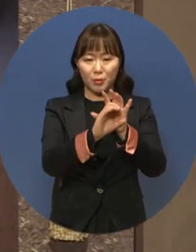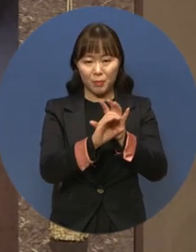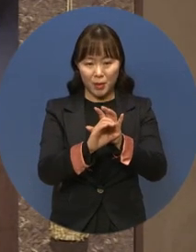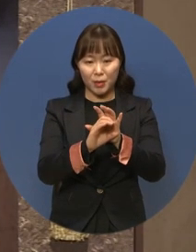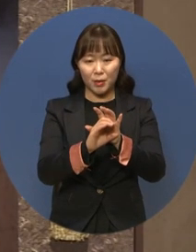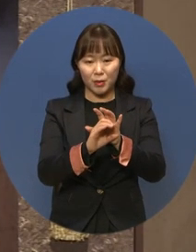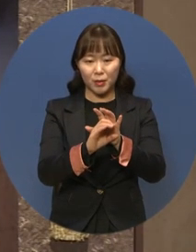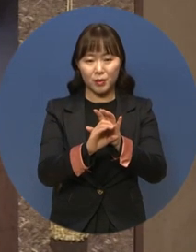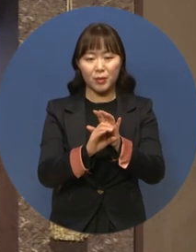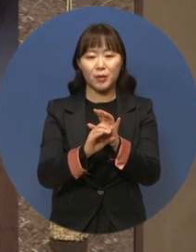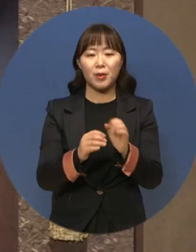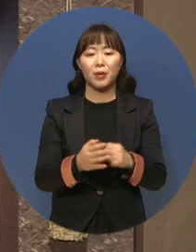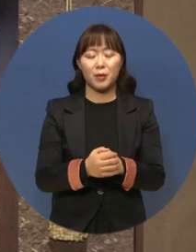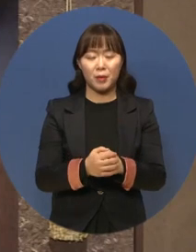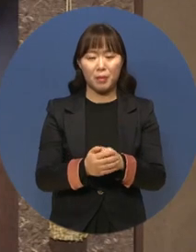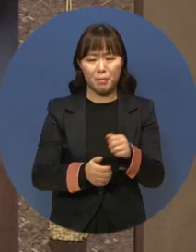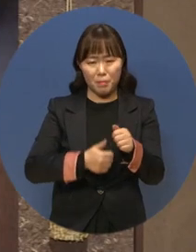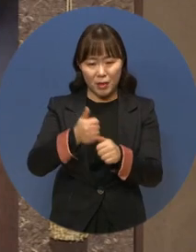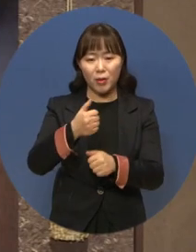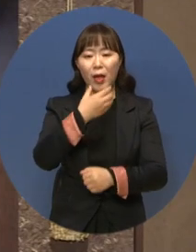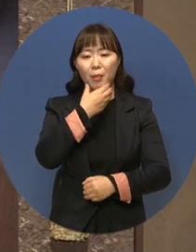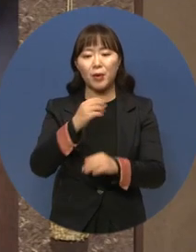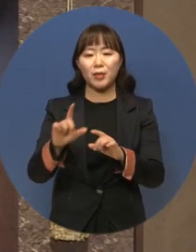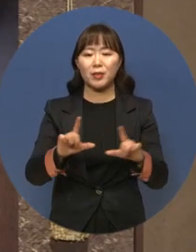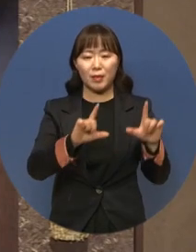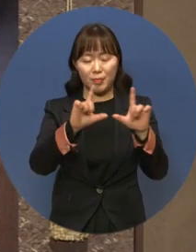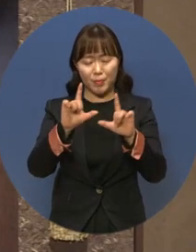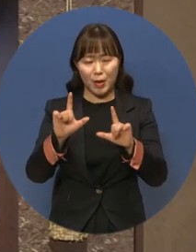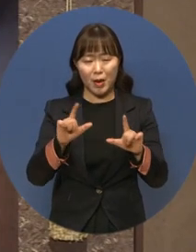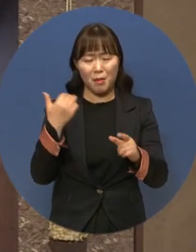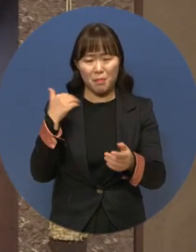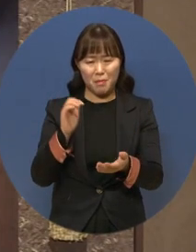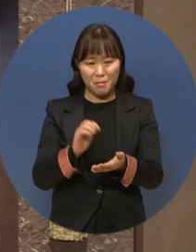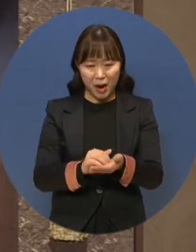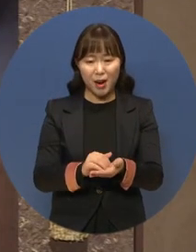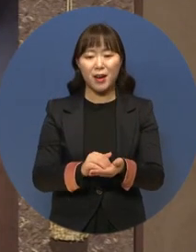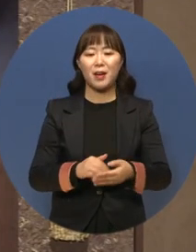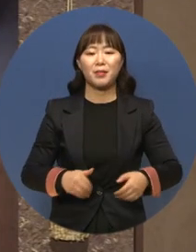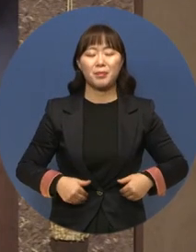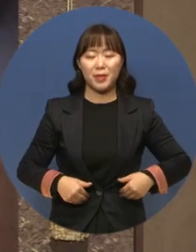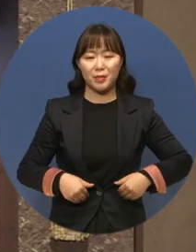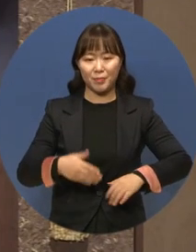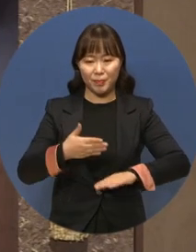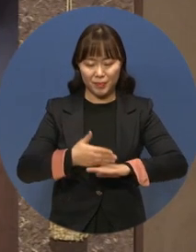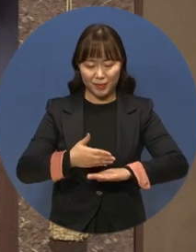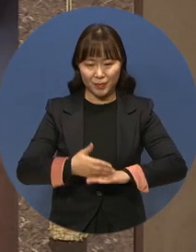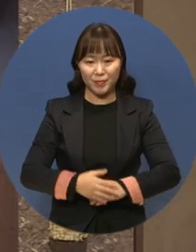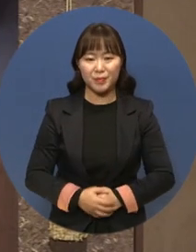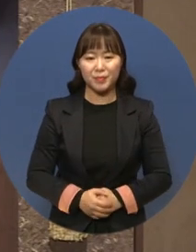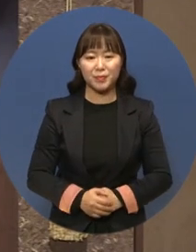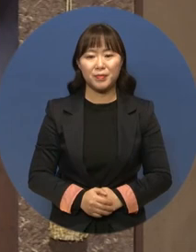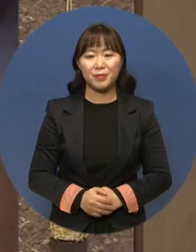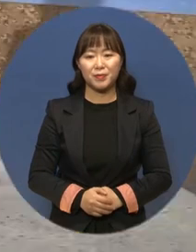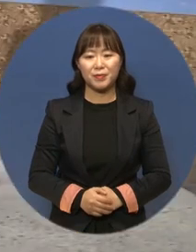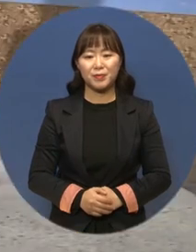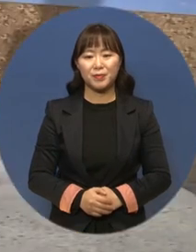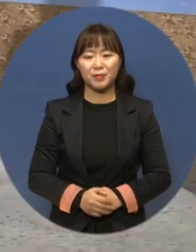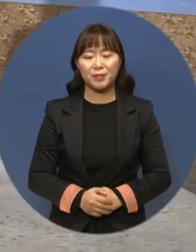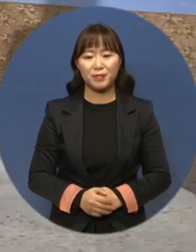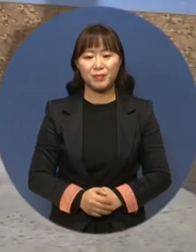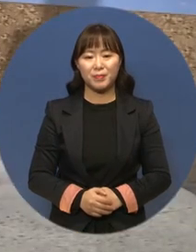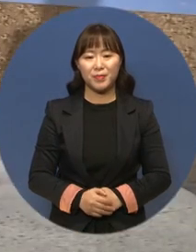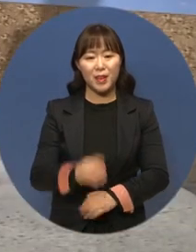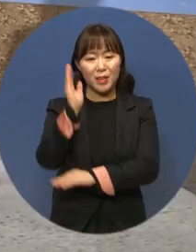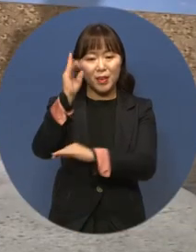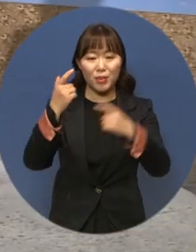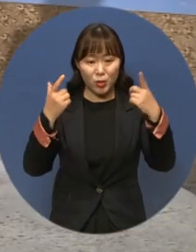코로나를 이겨나가서 행복한 삶을 되찾아야 하겠습니다. 감사합니다. 네, 말씀해